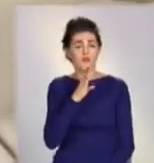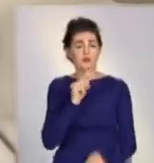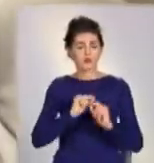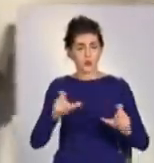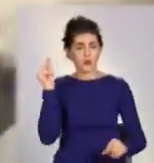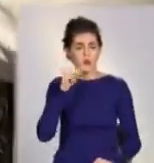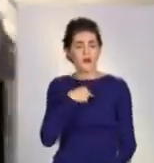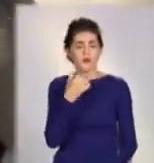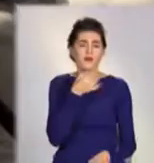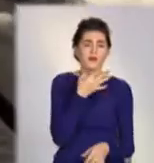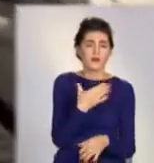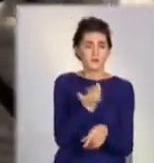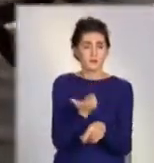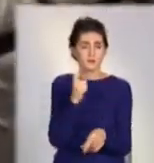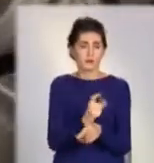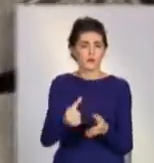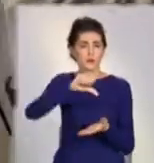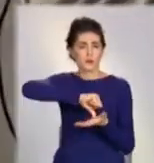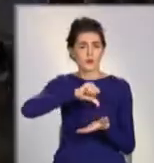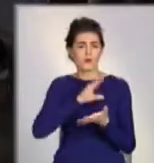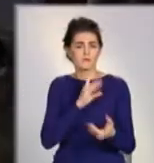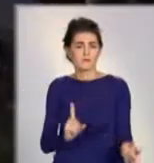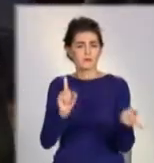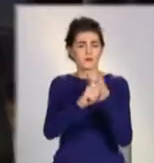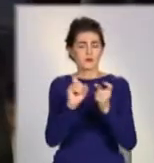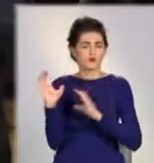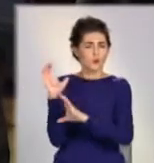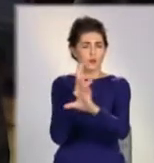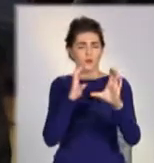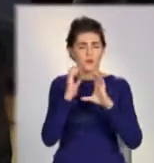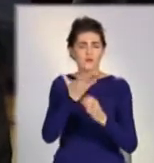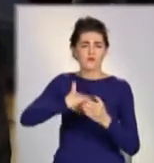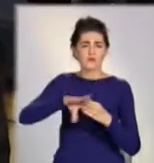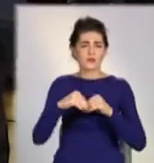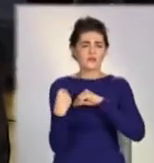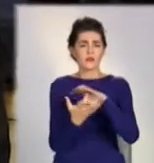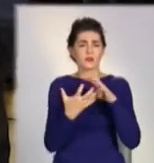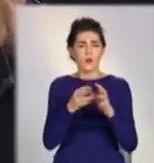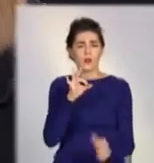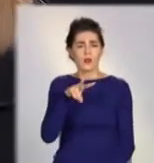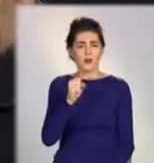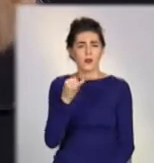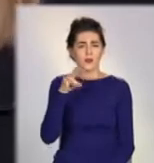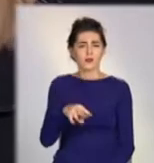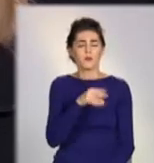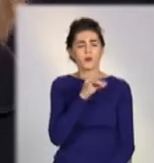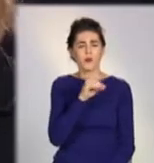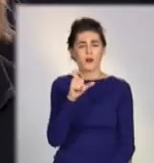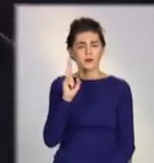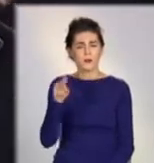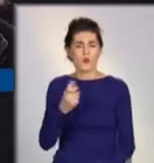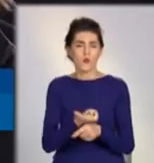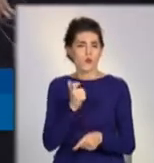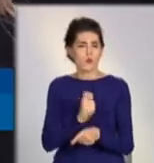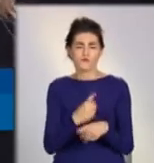невід'ємною частиною найближчі кілька днів. Дівчина долучилася до зйомок освітнього онлайн-проєкту. Считаю, крутейший проект, дуже